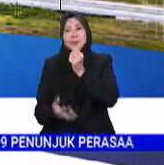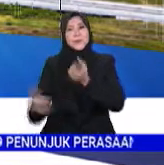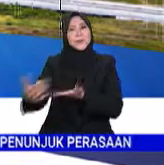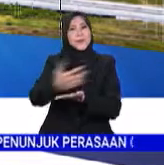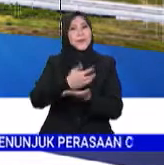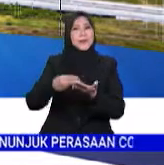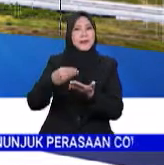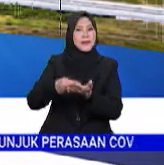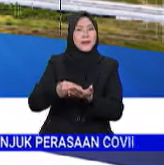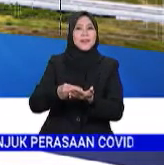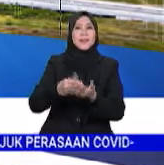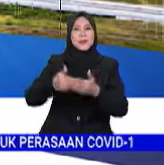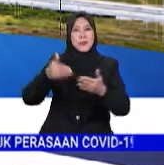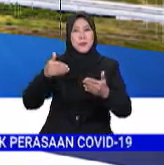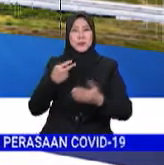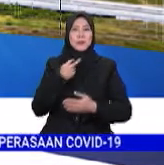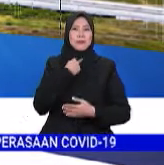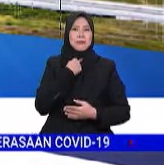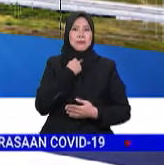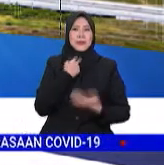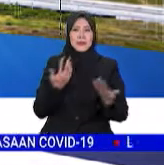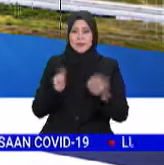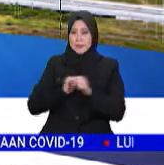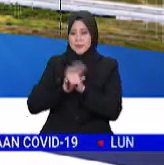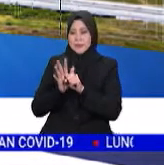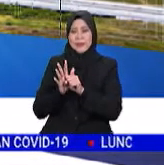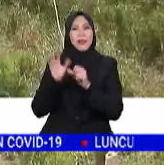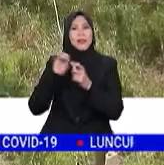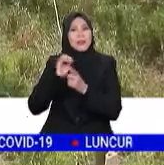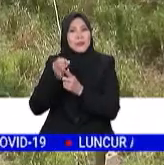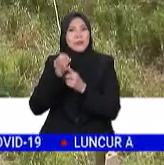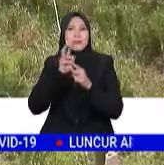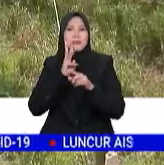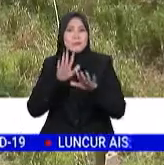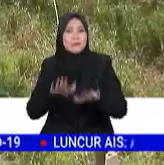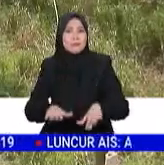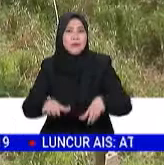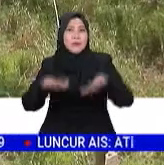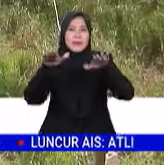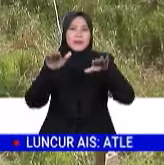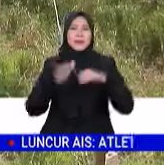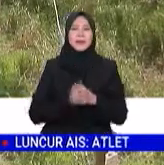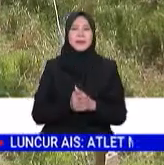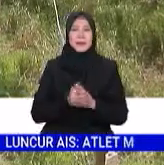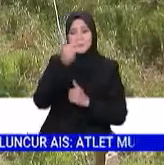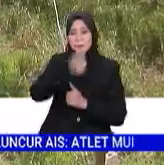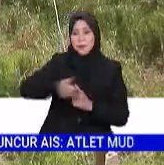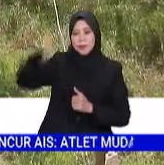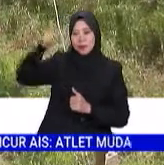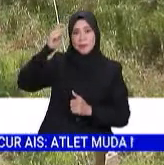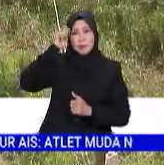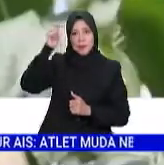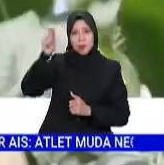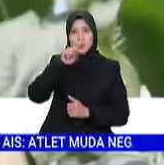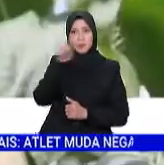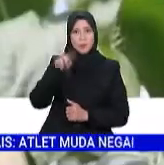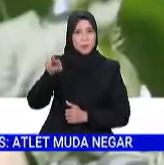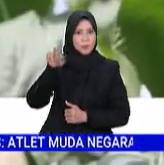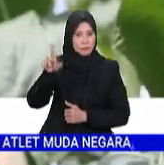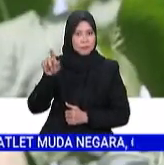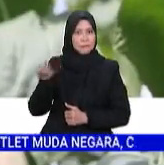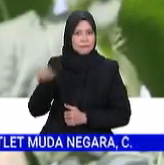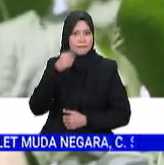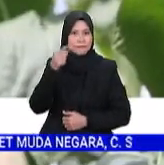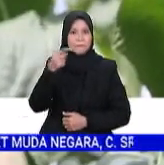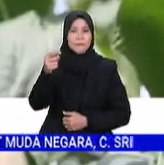mereka yang sebelum ini terjejas ketika musim tegujuh. Pengarah Pertanian Terengganu Zulkifli Amin Matjuso